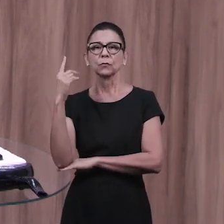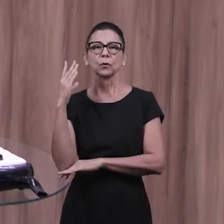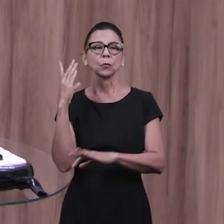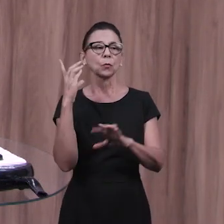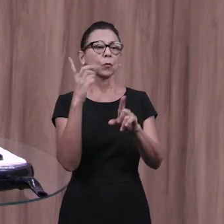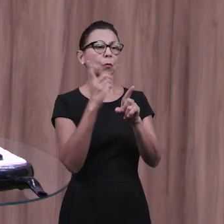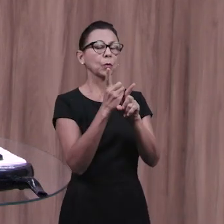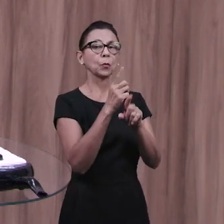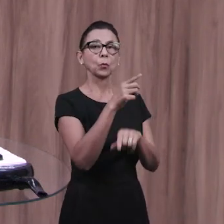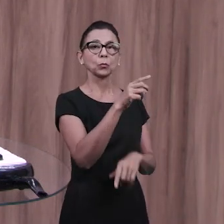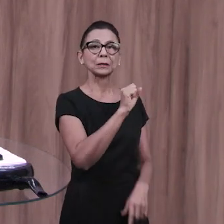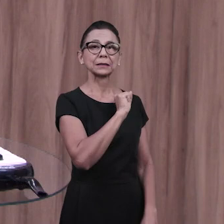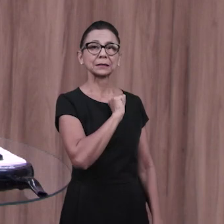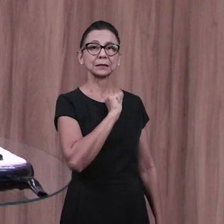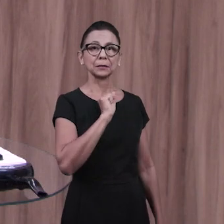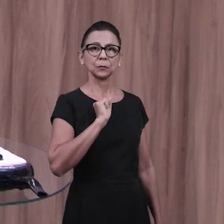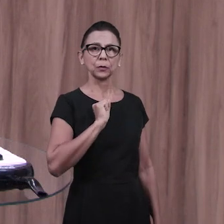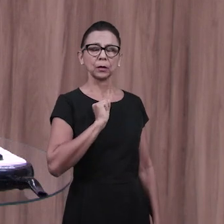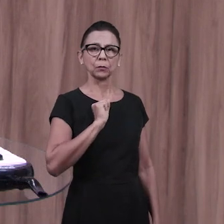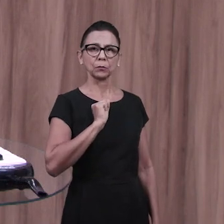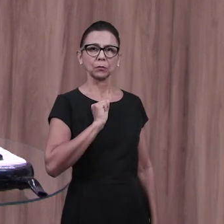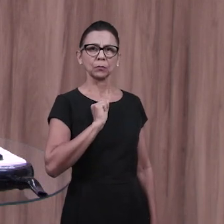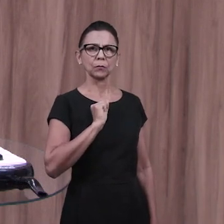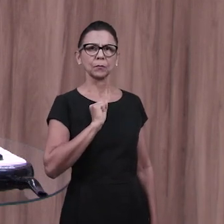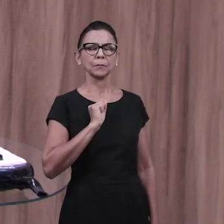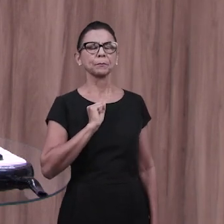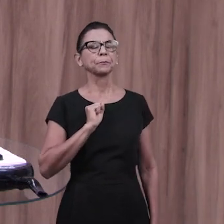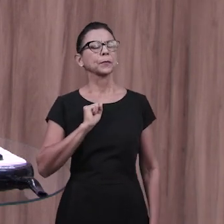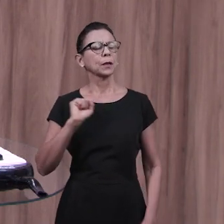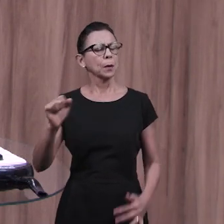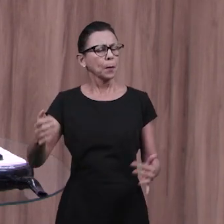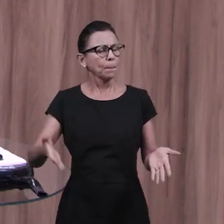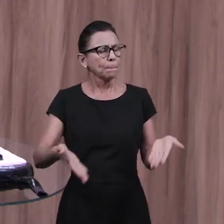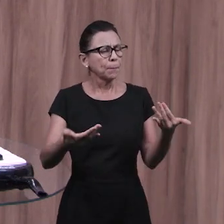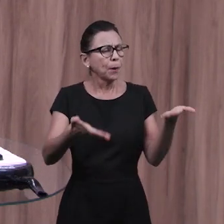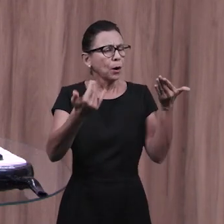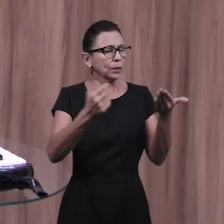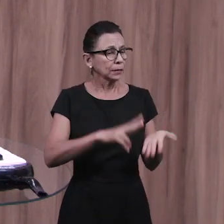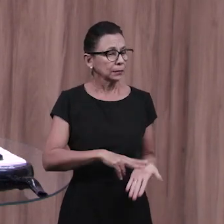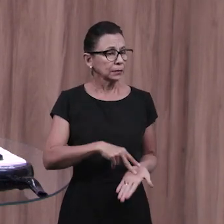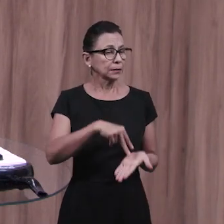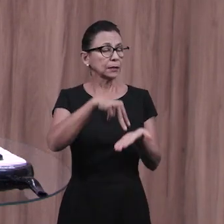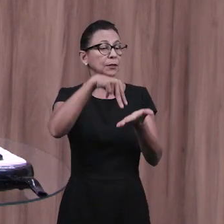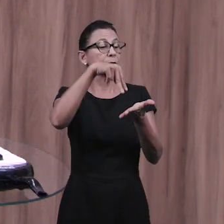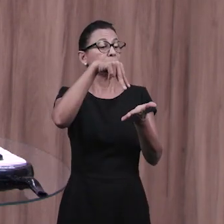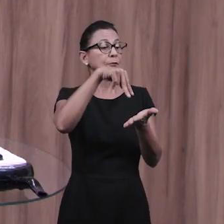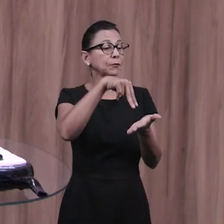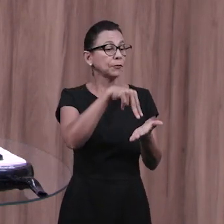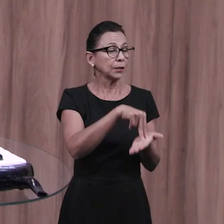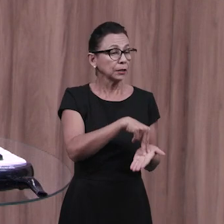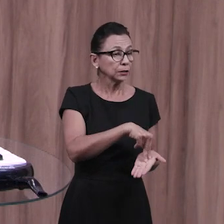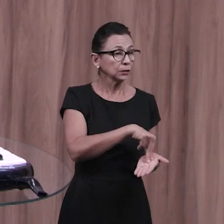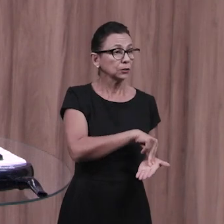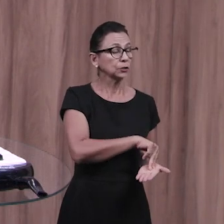Samuel. Et en arrivant, le Seigneur a dit à Samuel, lève-toi et oins-le,